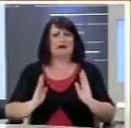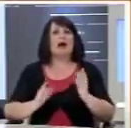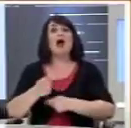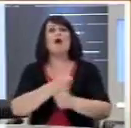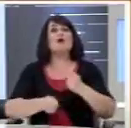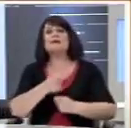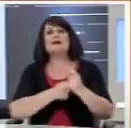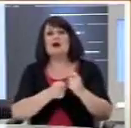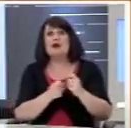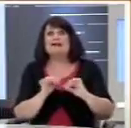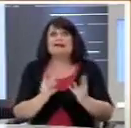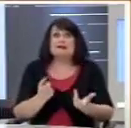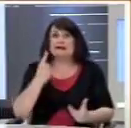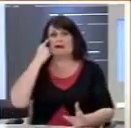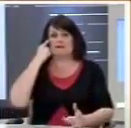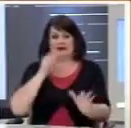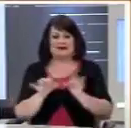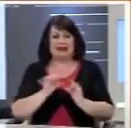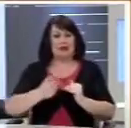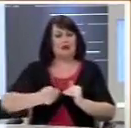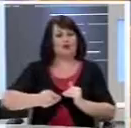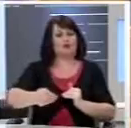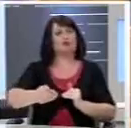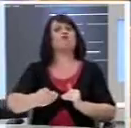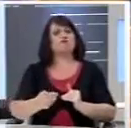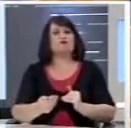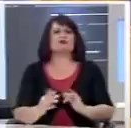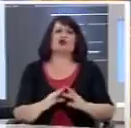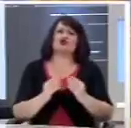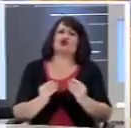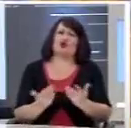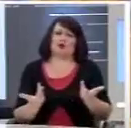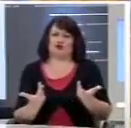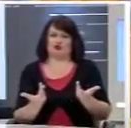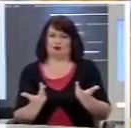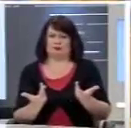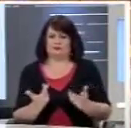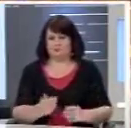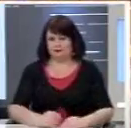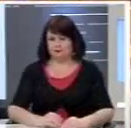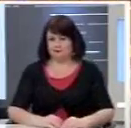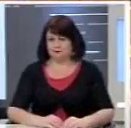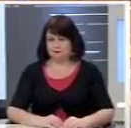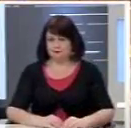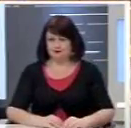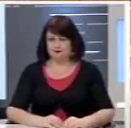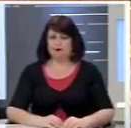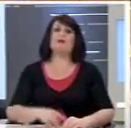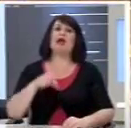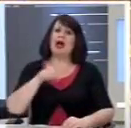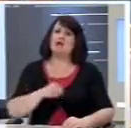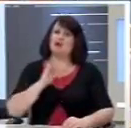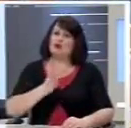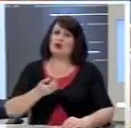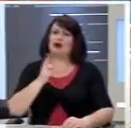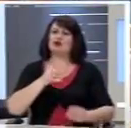καταλαβαίνουν το σχέδιό σου για το επόμενο χρόνο, για πώς θα βγούμε στις αγορές. Και αυτό θα ανοίξει το δρόμο